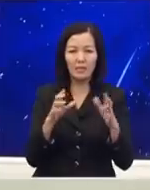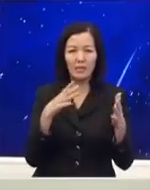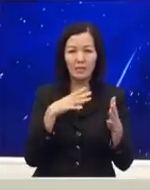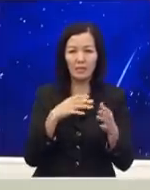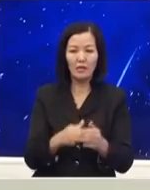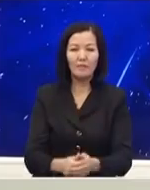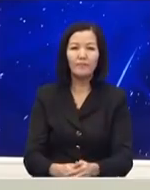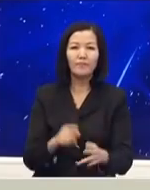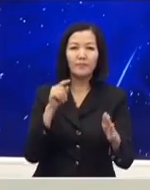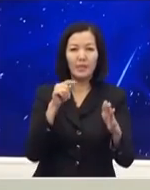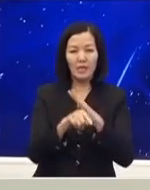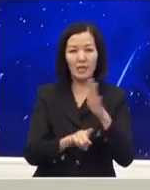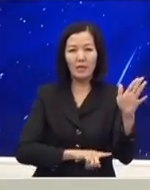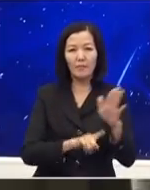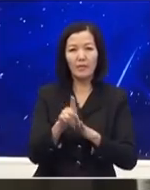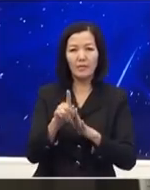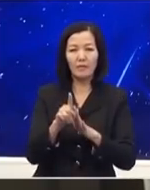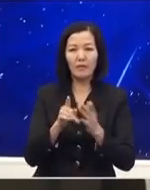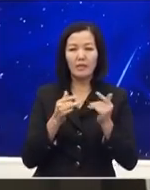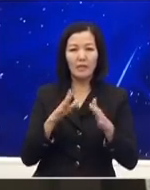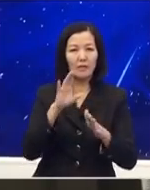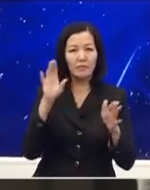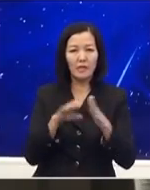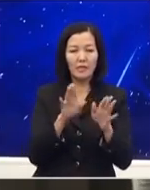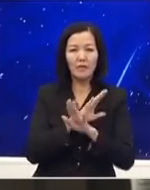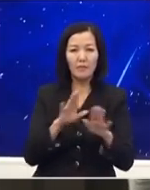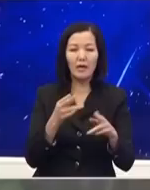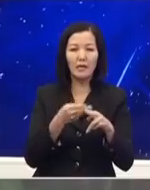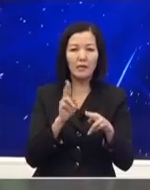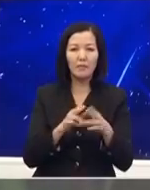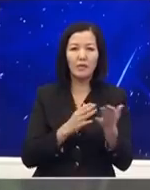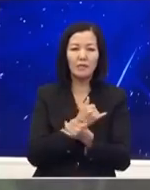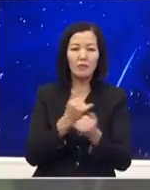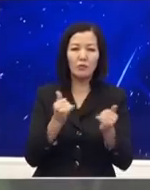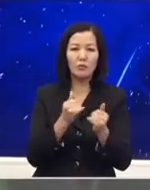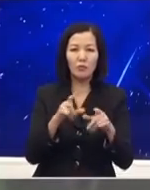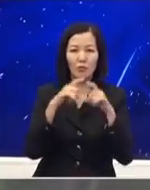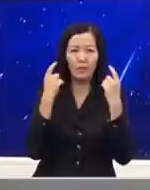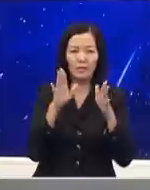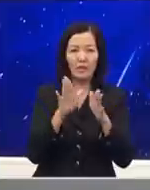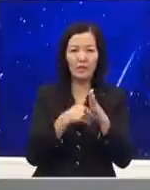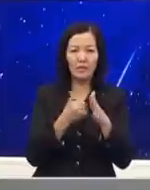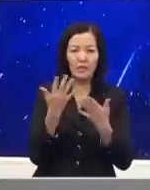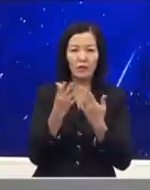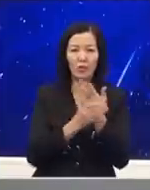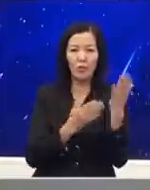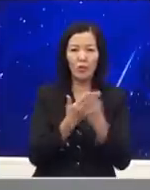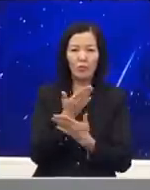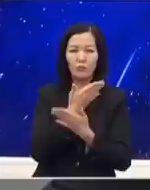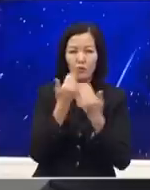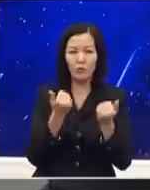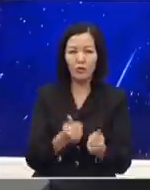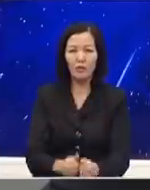ілікті. Онда кіргеннен басып санитарлық талаптар сақталмаған, тіпті қызмет көрсетушілерде маскасыз, қолғапсыз жүрген